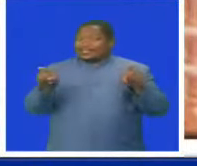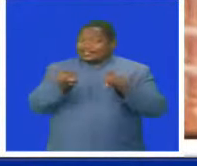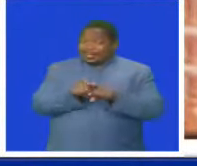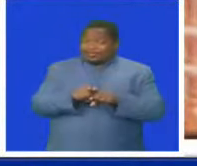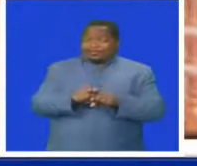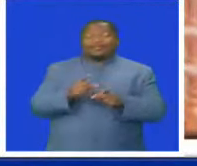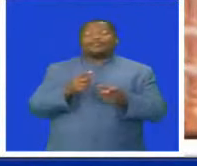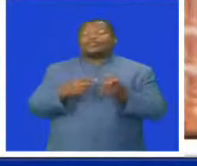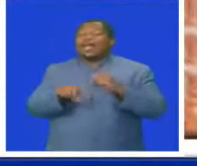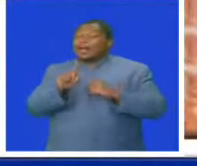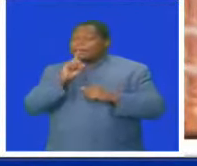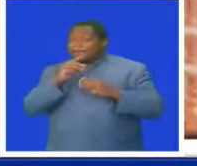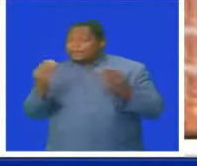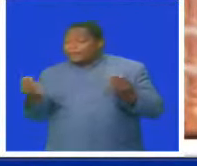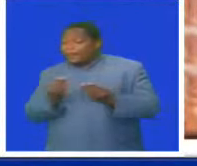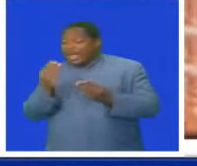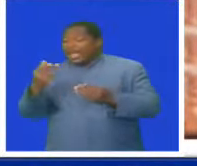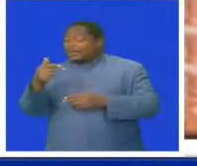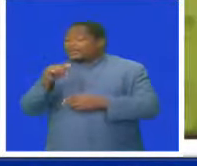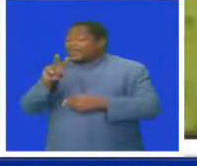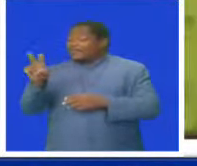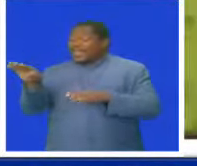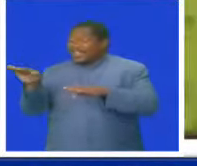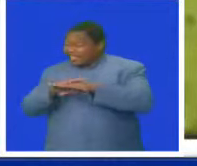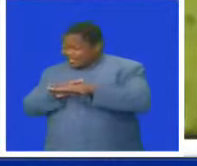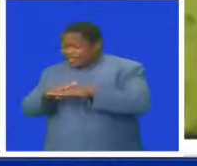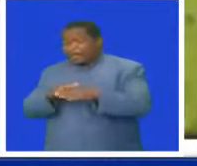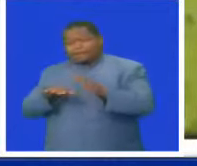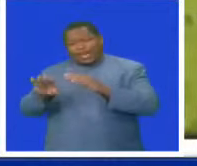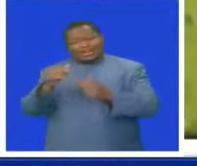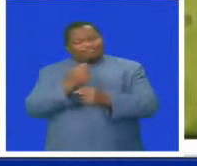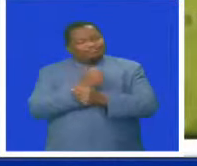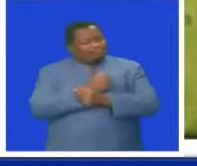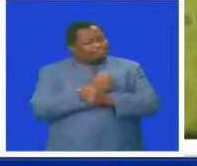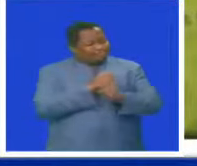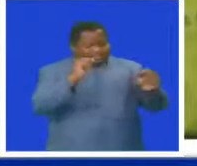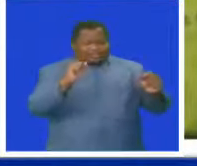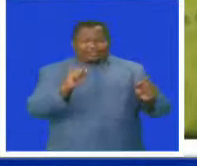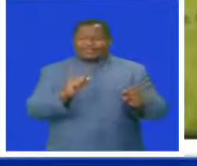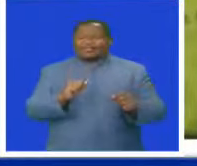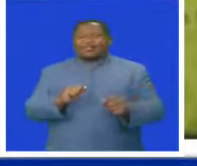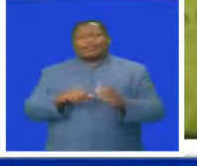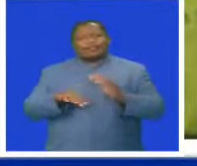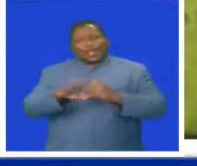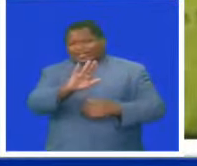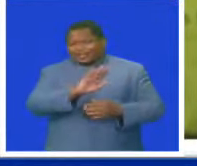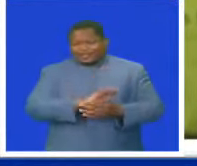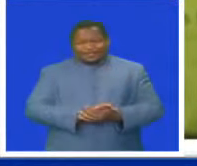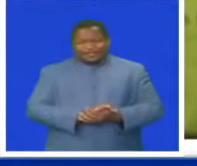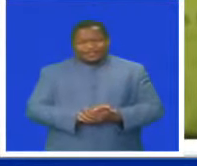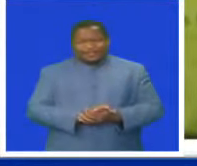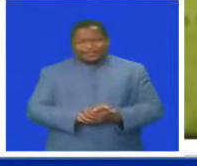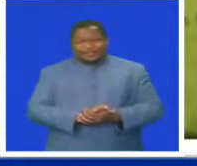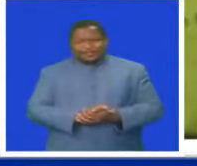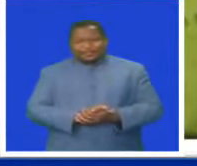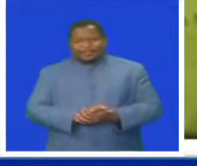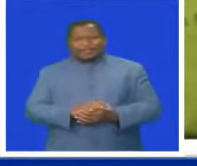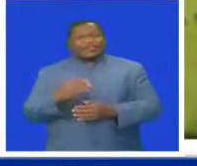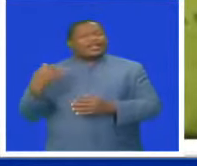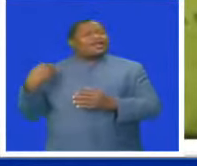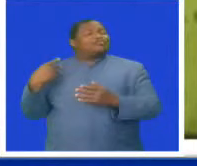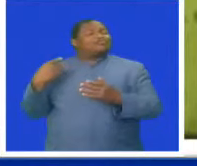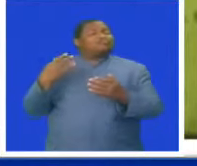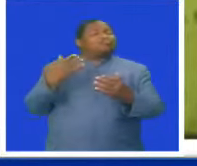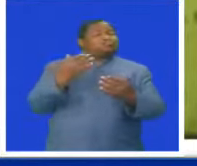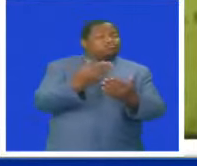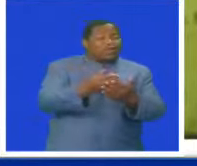ukuthi bangatholi leligciwane. Sifo lesi lesesihluleko sesayensi kusi solo i-vaccine le